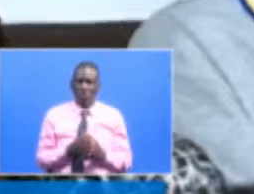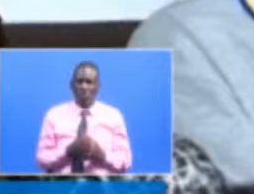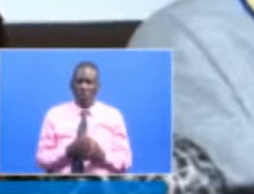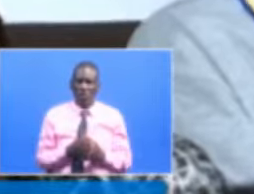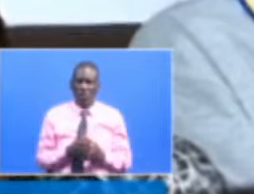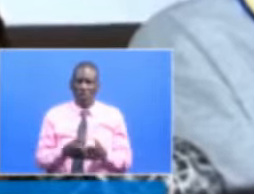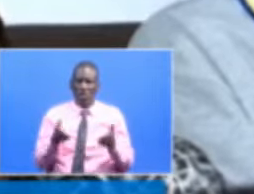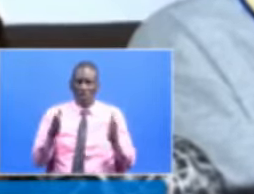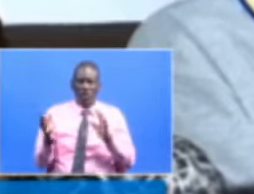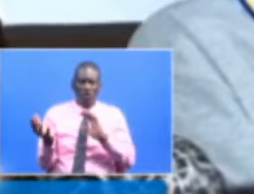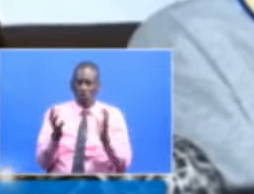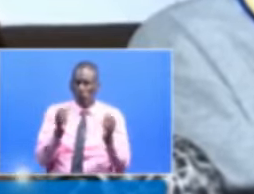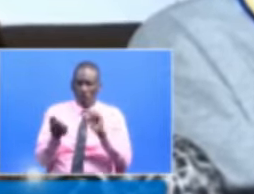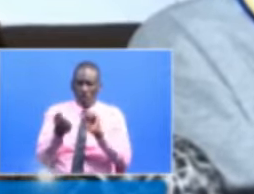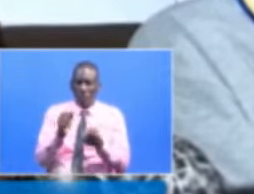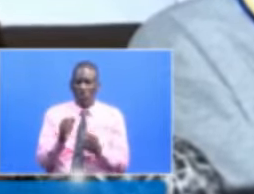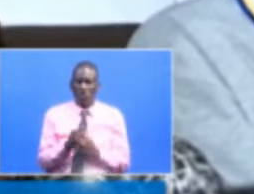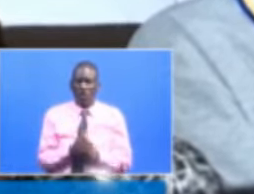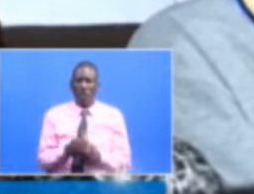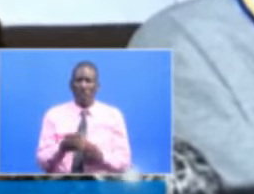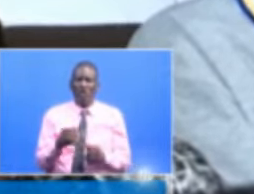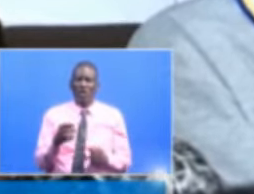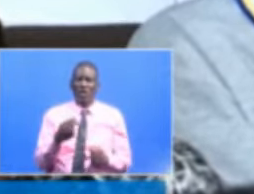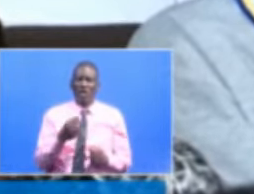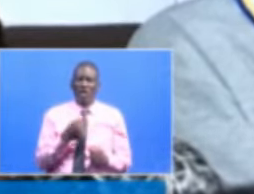mambo ya climate change. Na mimi